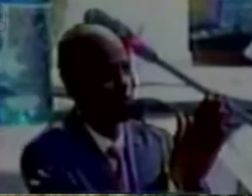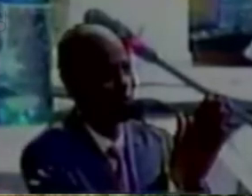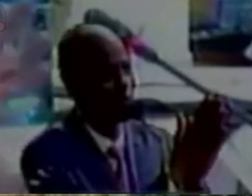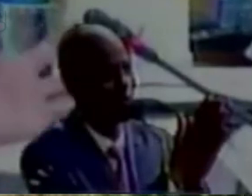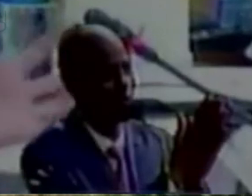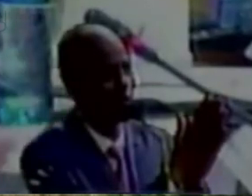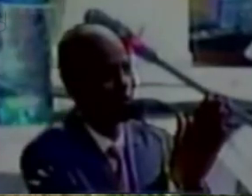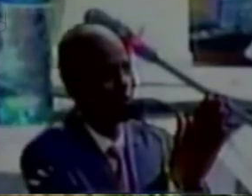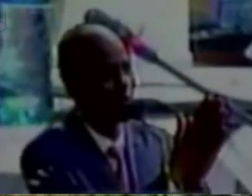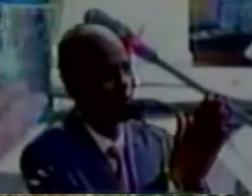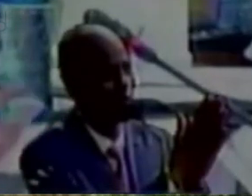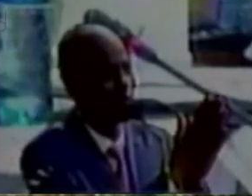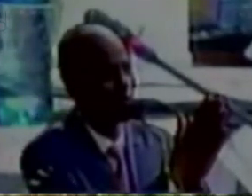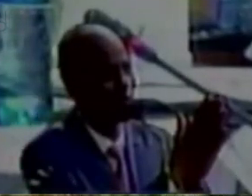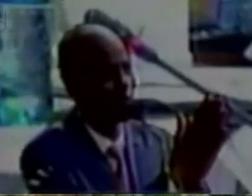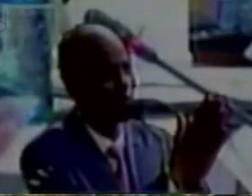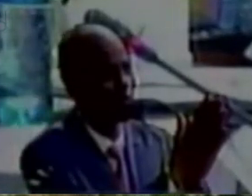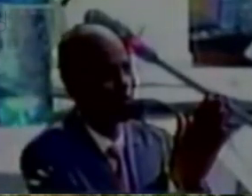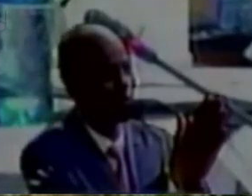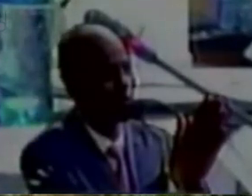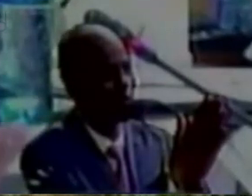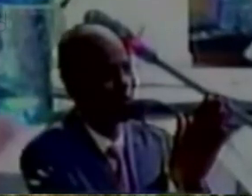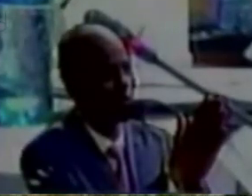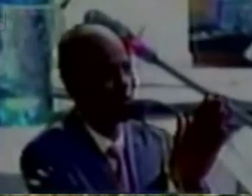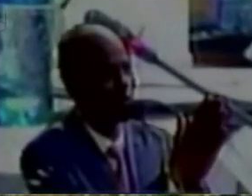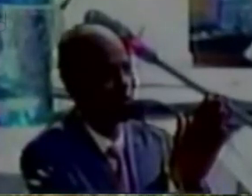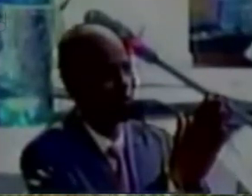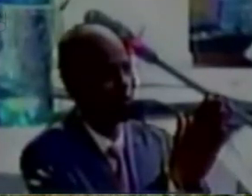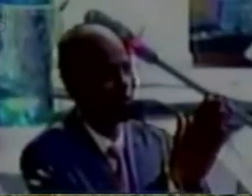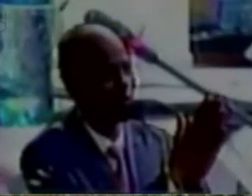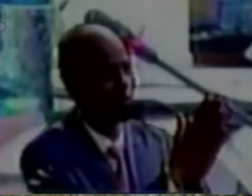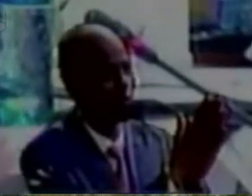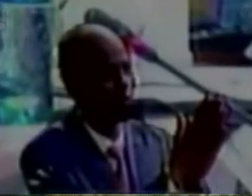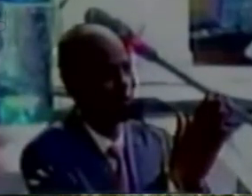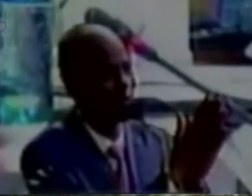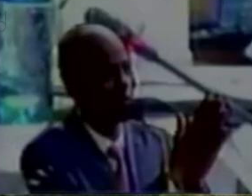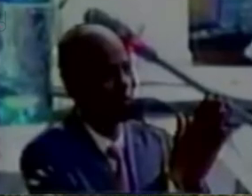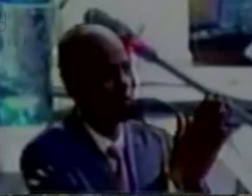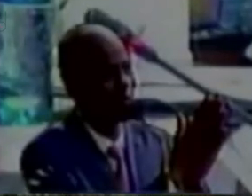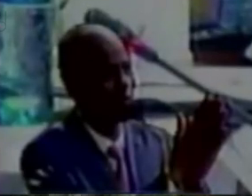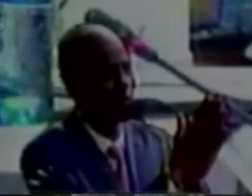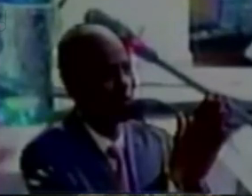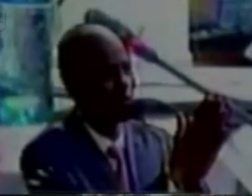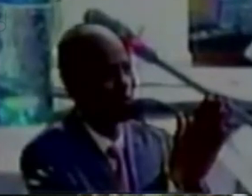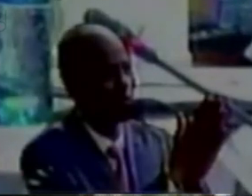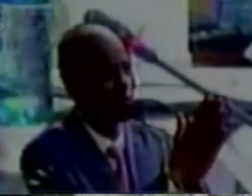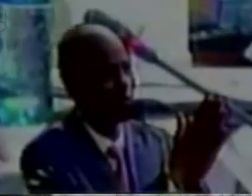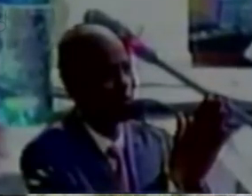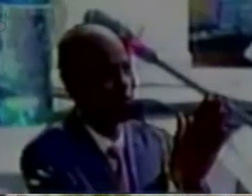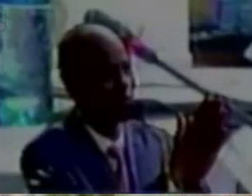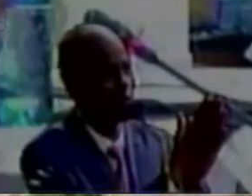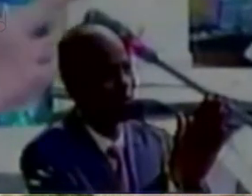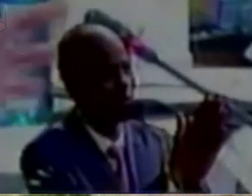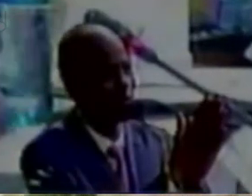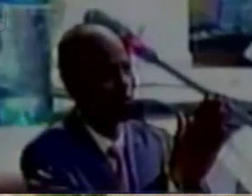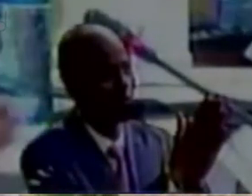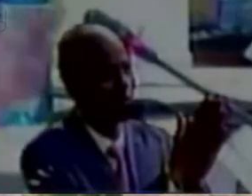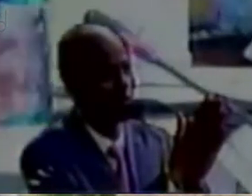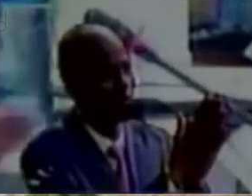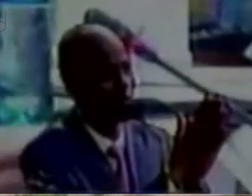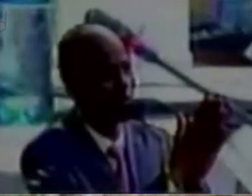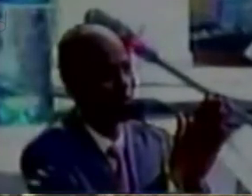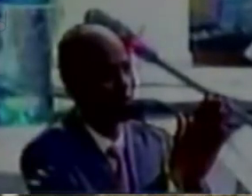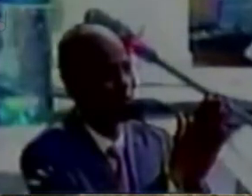Dépendant les secteurs priorisés, on est aussi très disposé pour contribuer avec les expertises des différentes